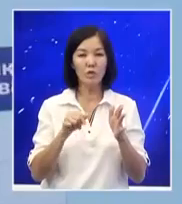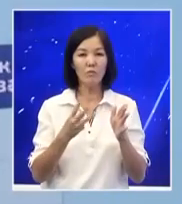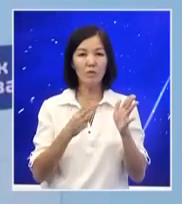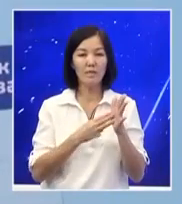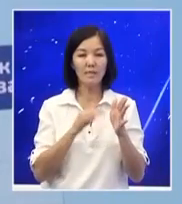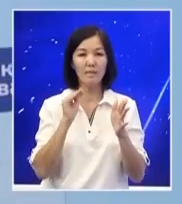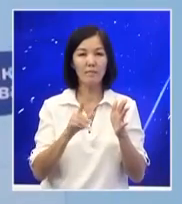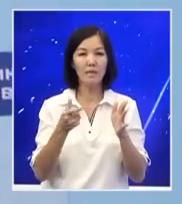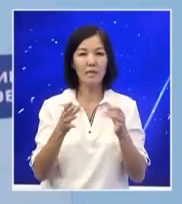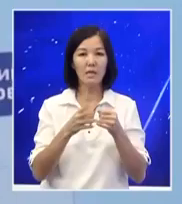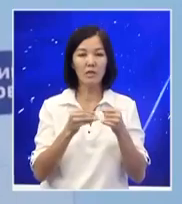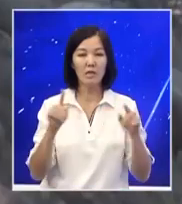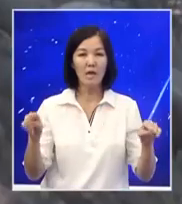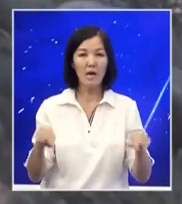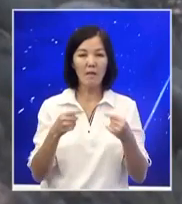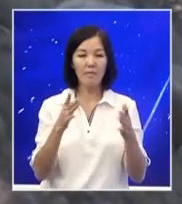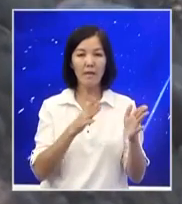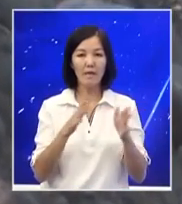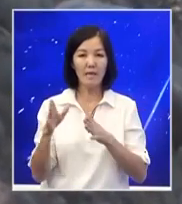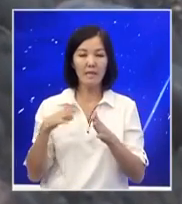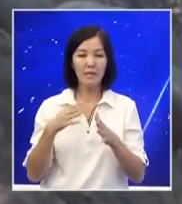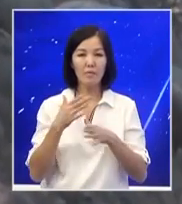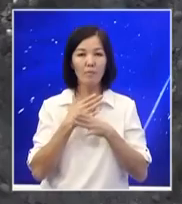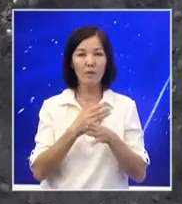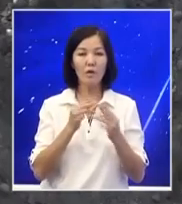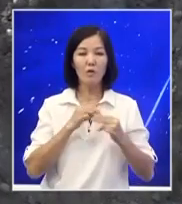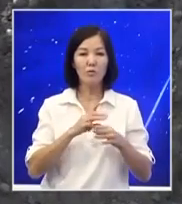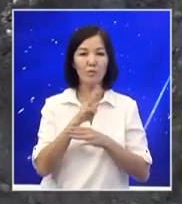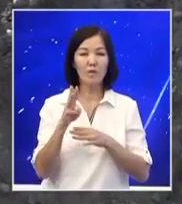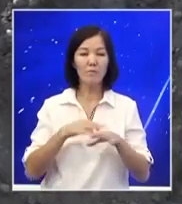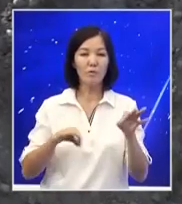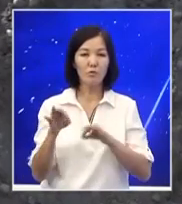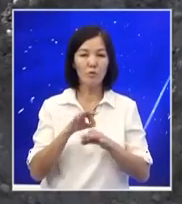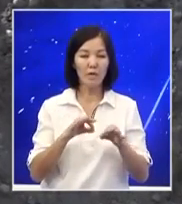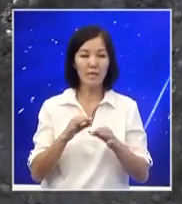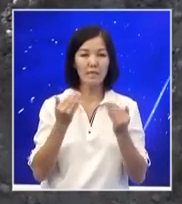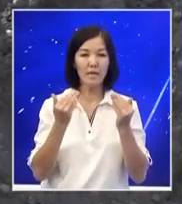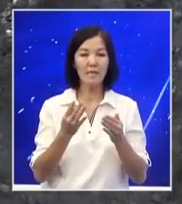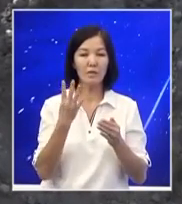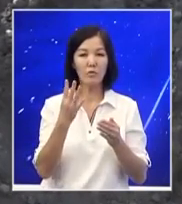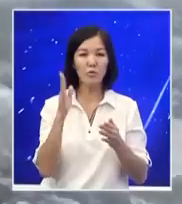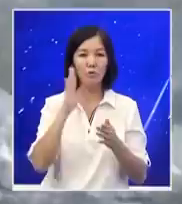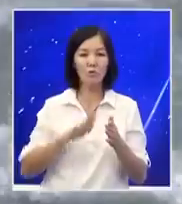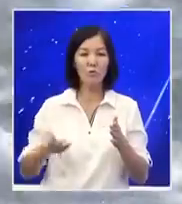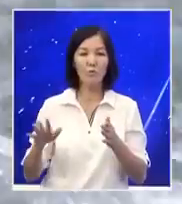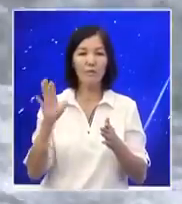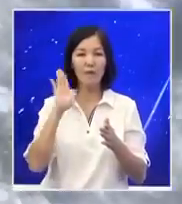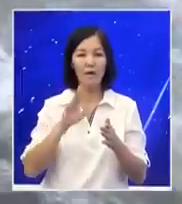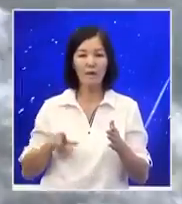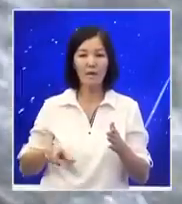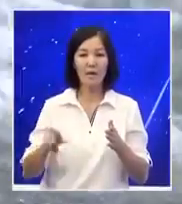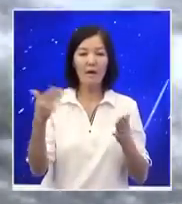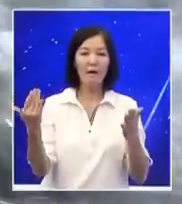137,8 мың гектар аумақ қалпына келді. Бұл іске сеп болған жұмыспен қамтудың жол картасы, 4 су қоймасы мен арық жүйесі